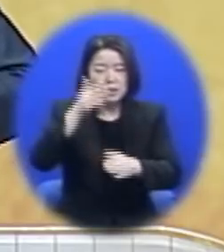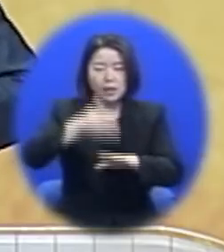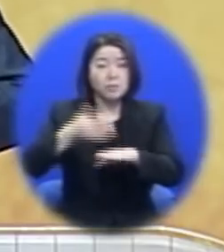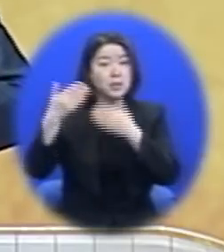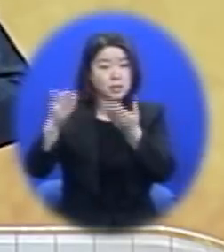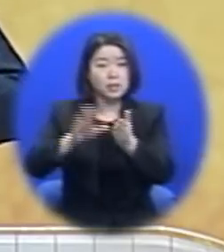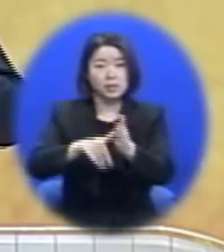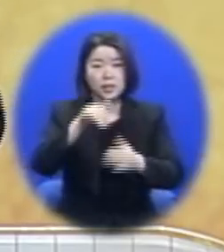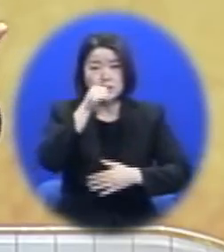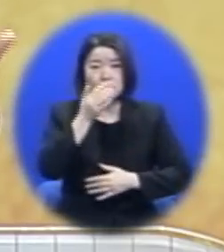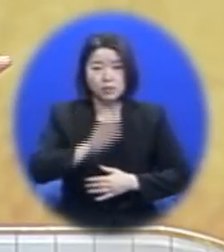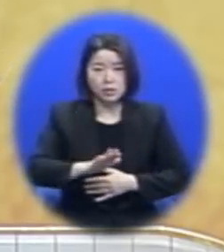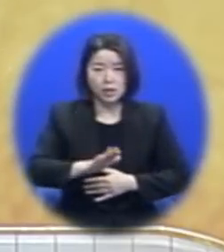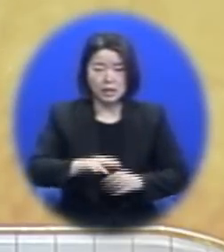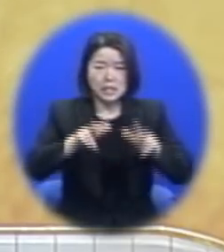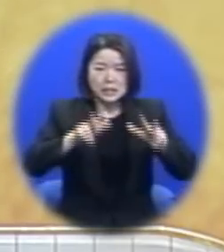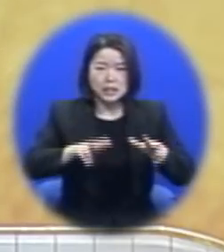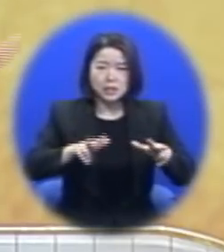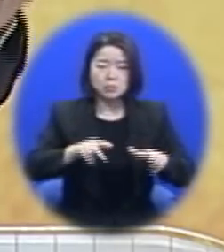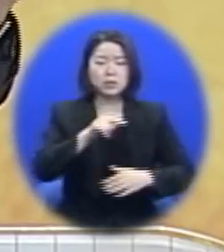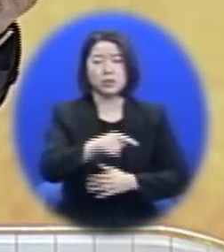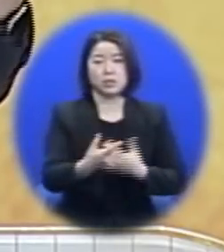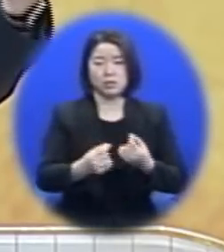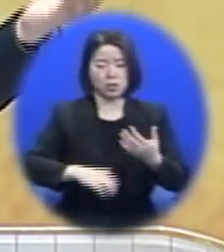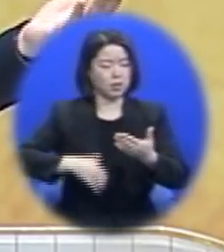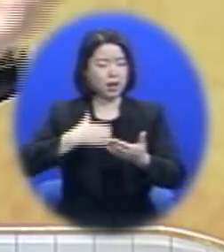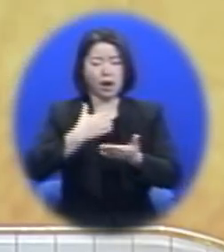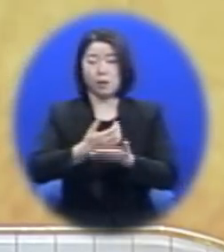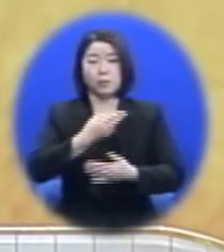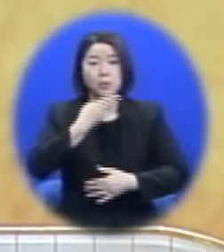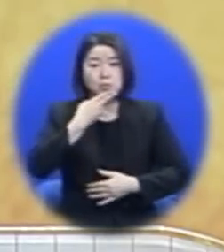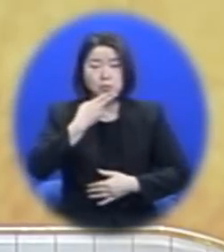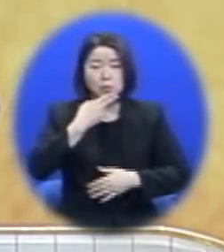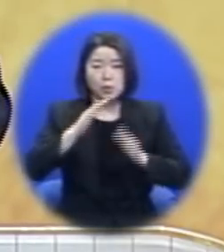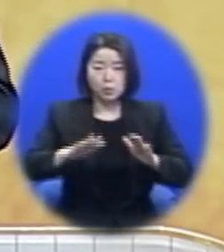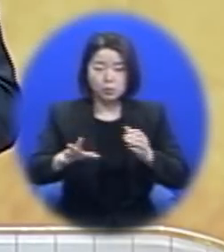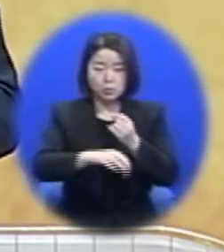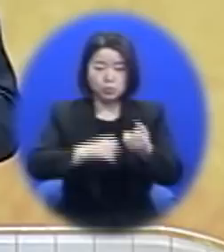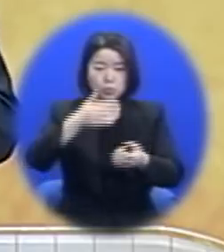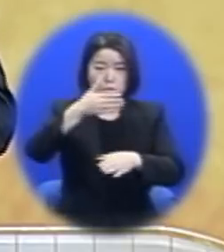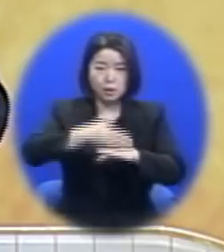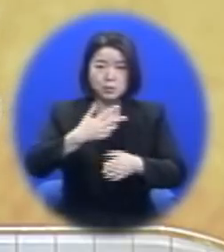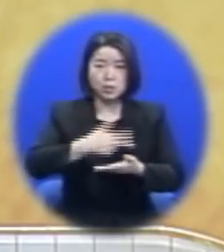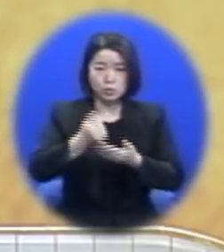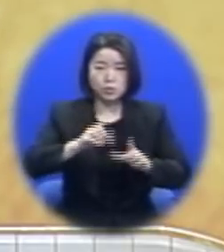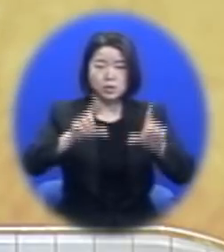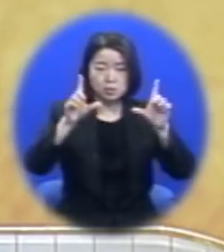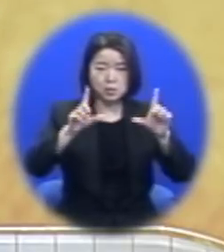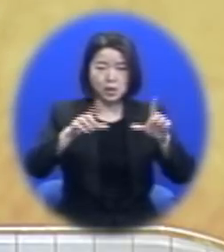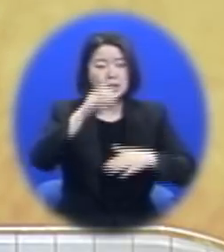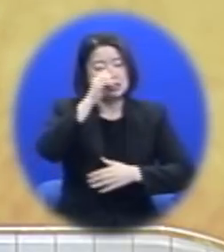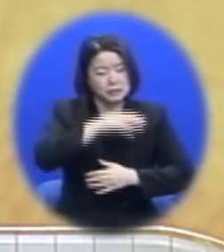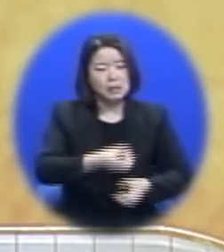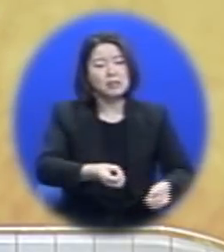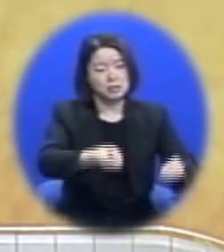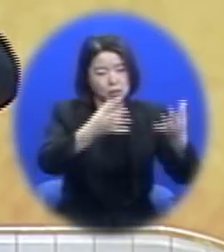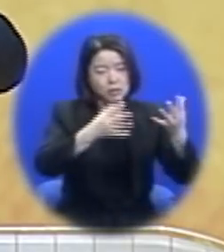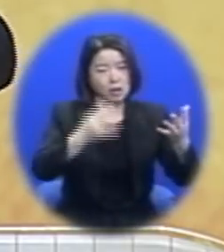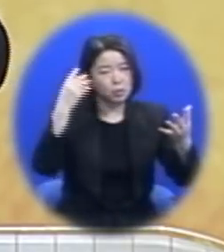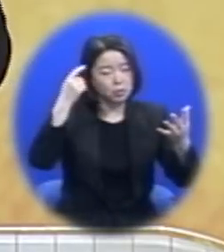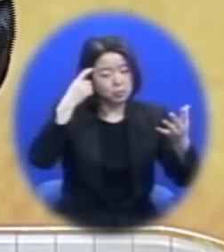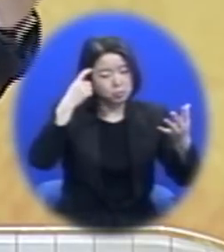지금은 솔직히 그런 감동이 없습니다. 오늘도 추수감사 주일이지만 그저 절기라고만 알고 있지